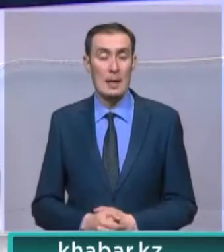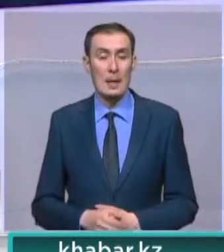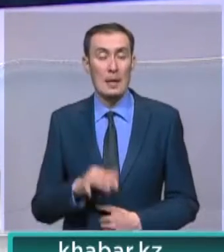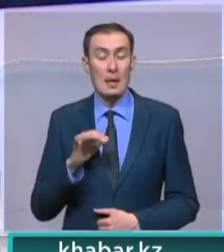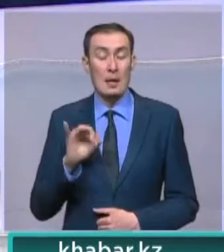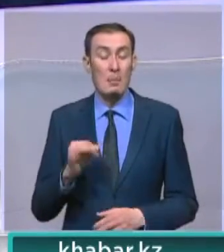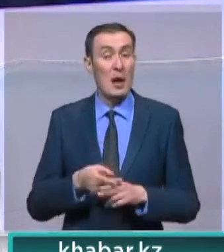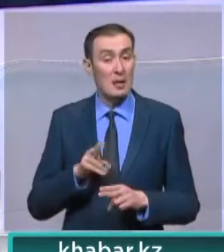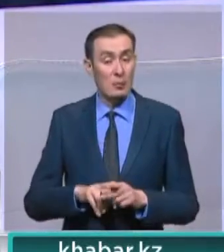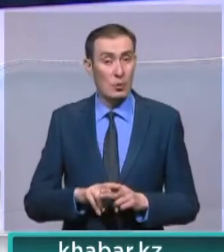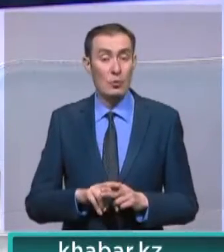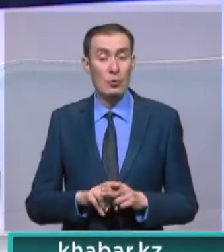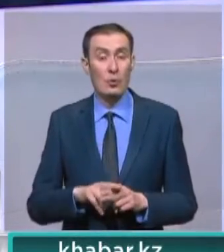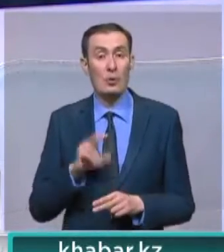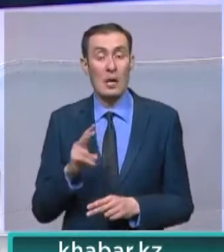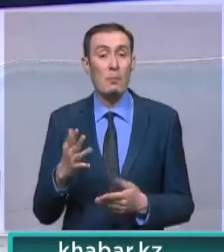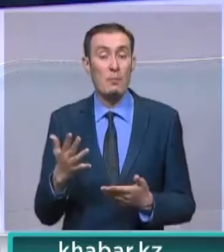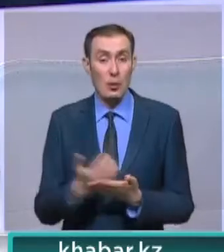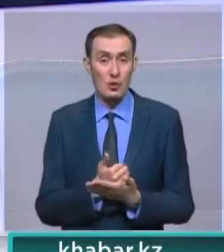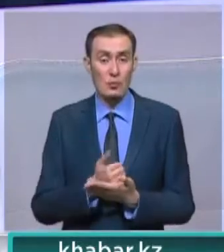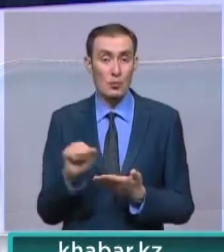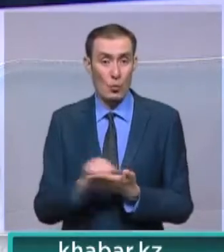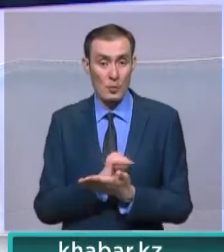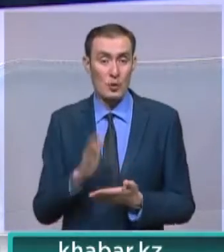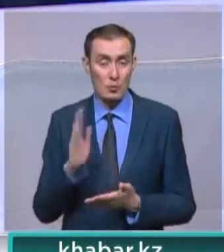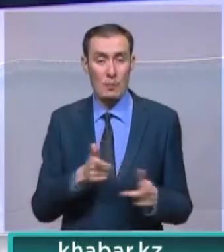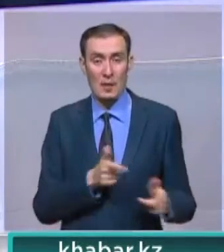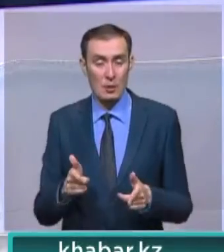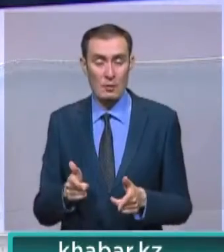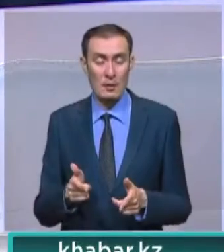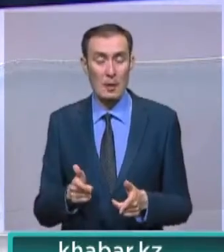Поэтому, как получим стандарт, мы будем разрабатывать к нему типовые правила.